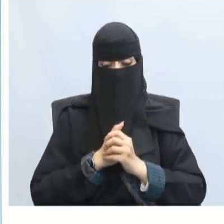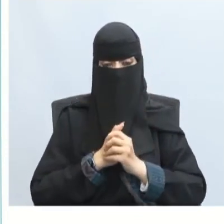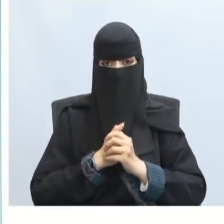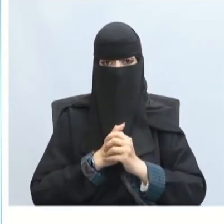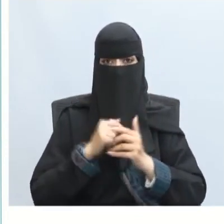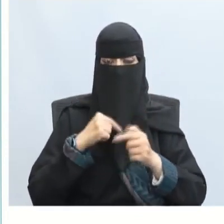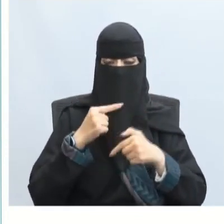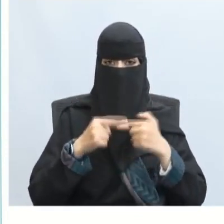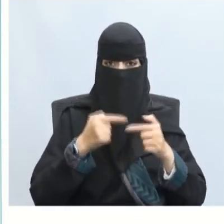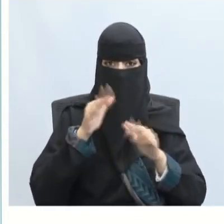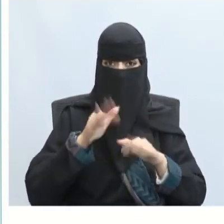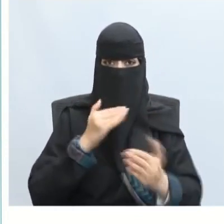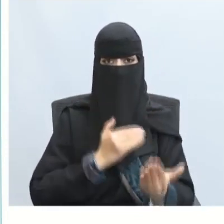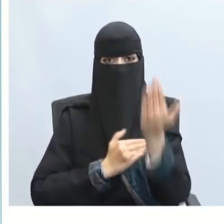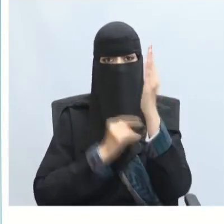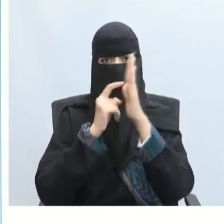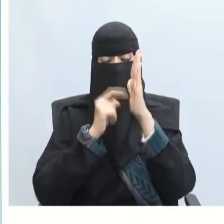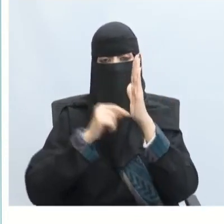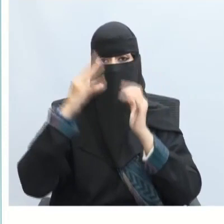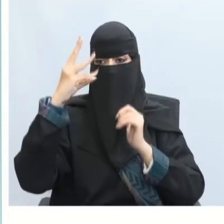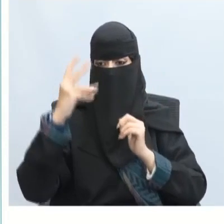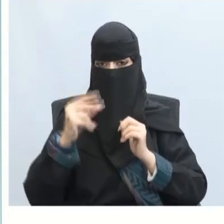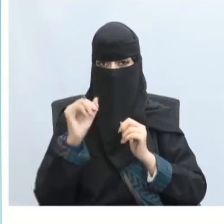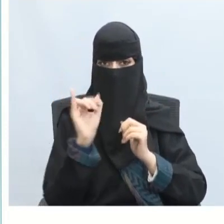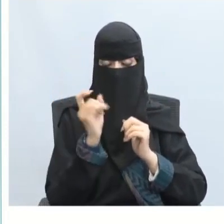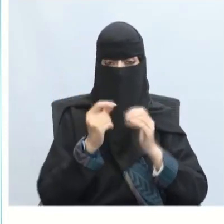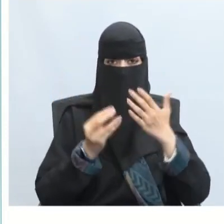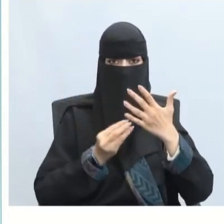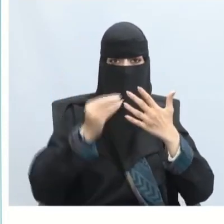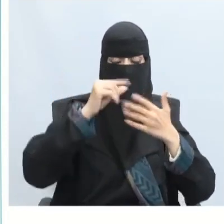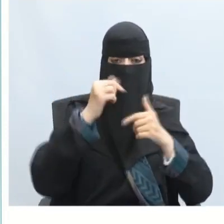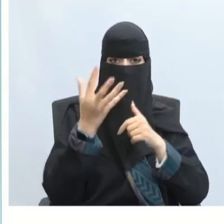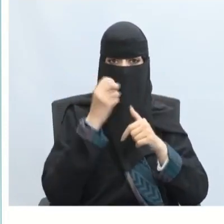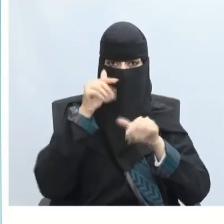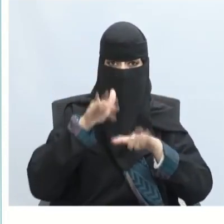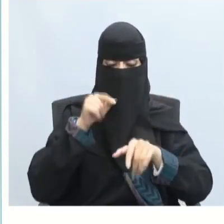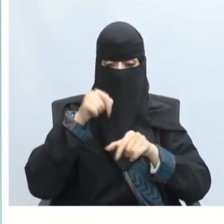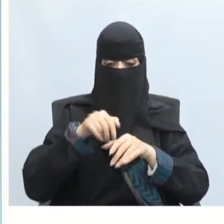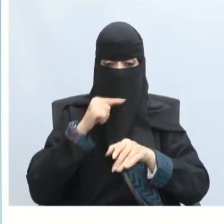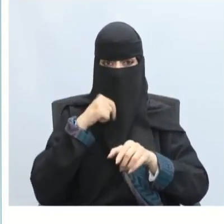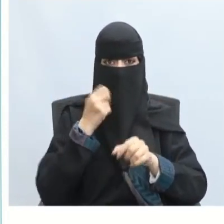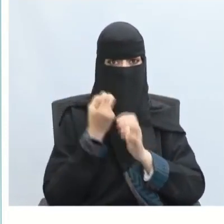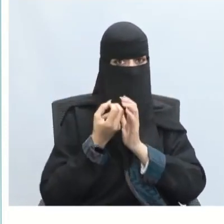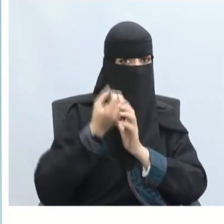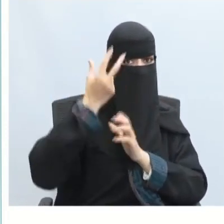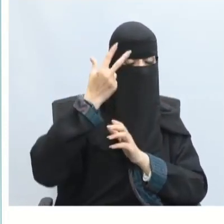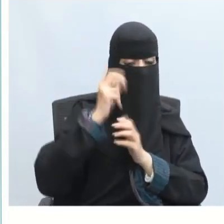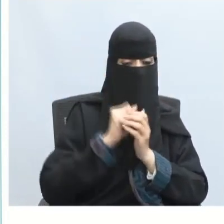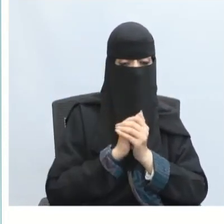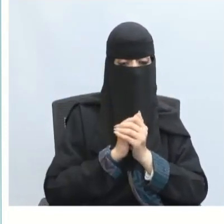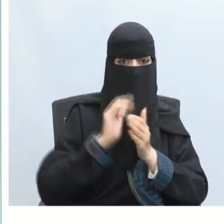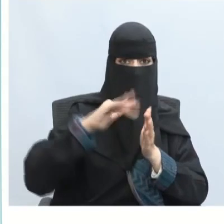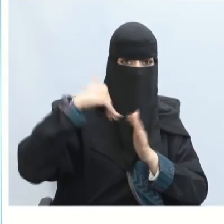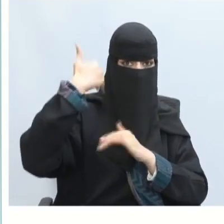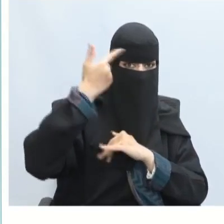النظام يمر صدور النظام بعدد من المراحل التي يحصل فيها اقتراح